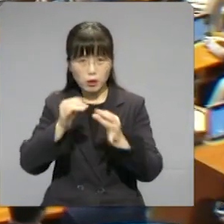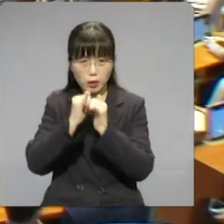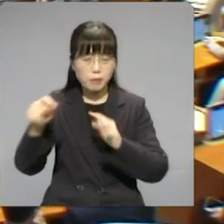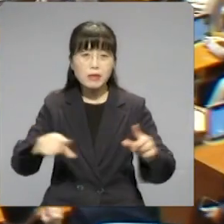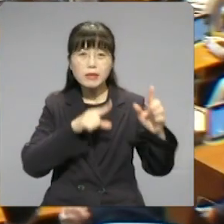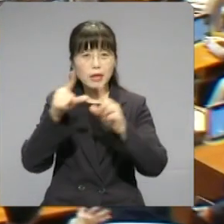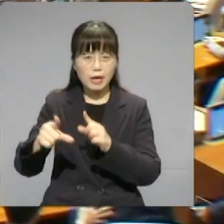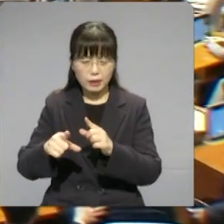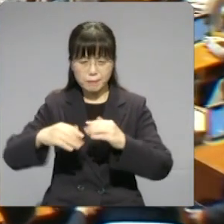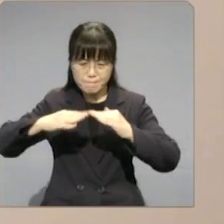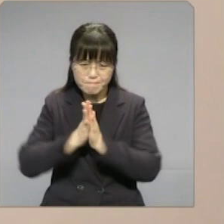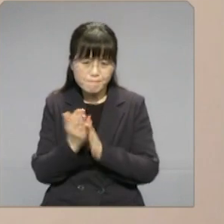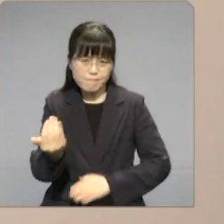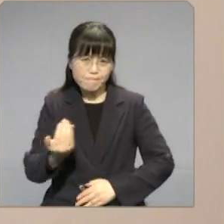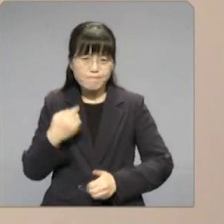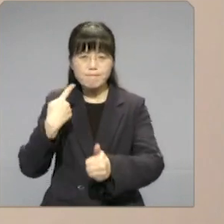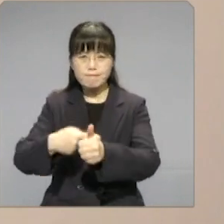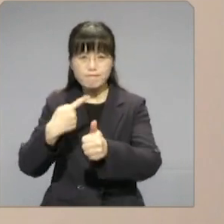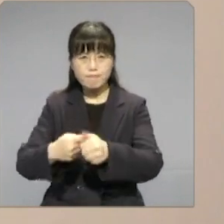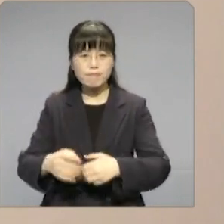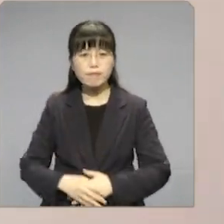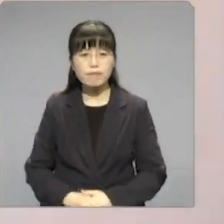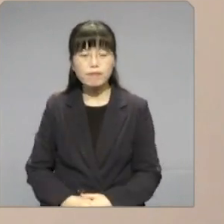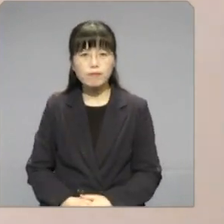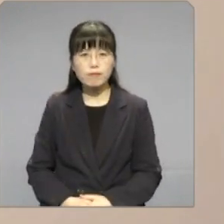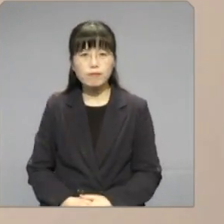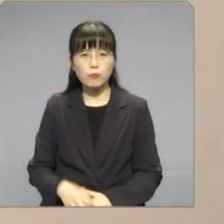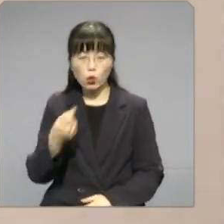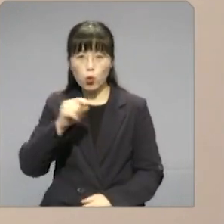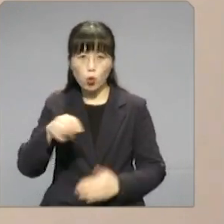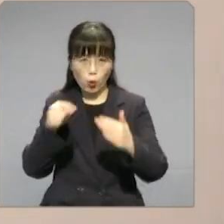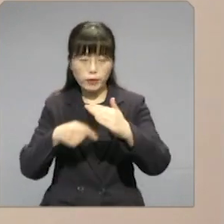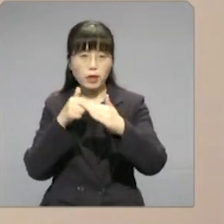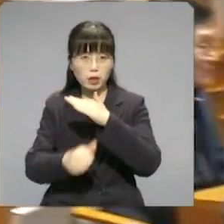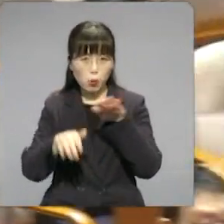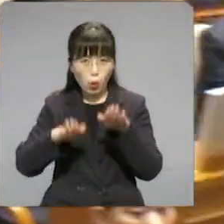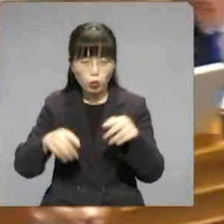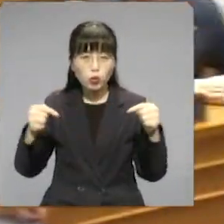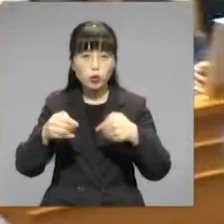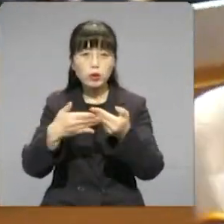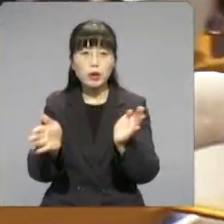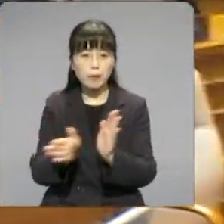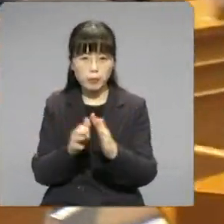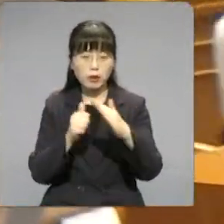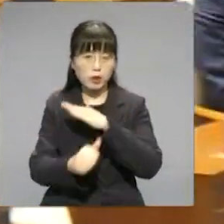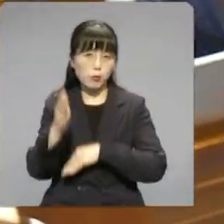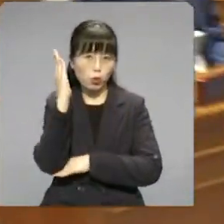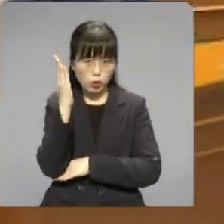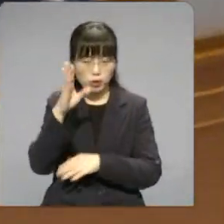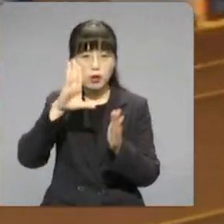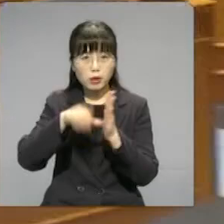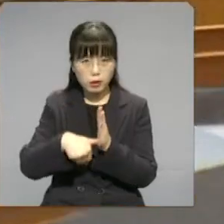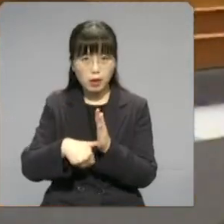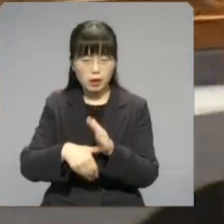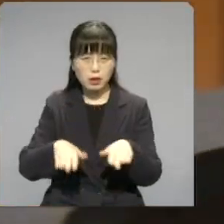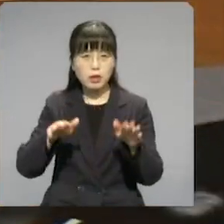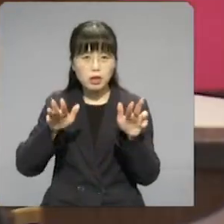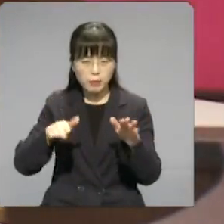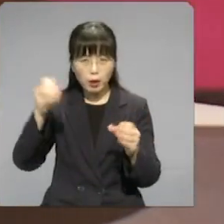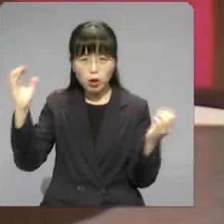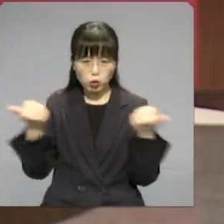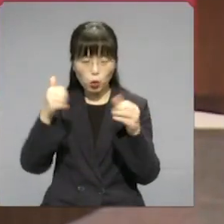민생은 파탄 직전이라고 비판했습니다 홍원 대표는 오늘 교섭 단체 대표연설에서 이번